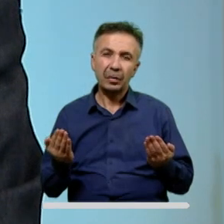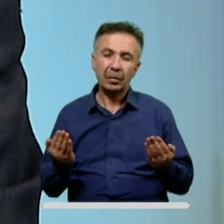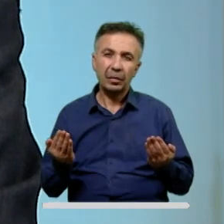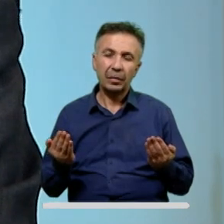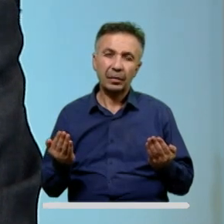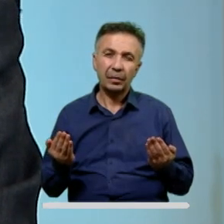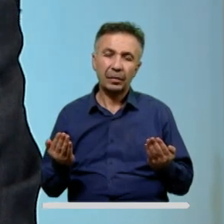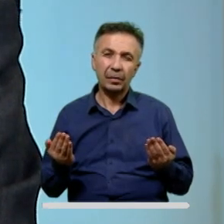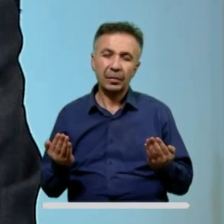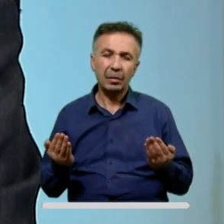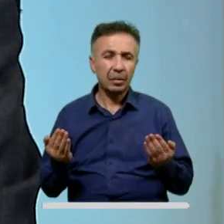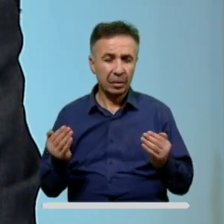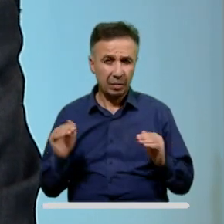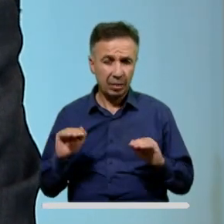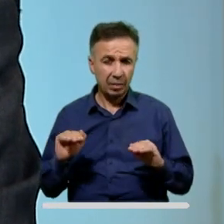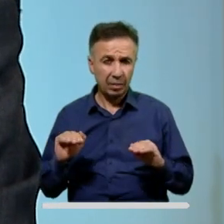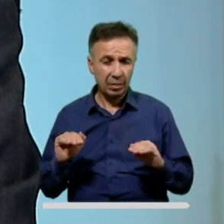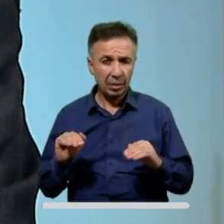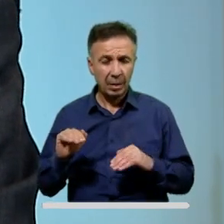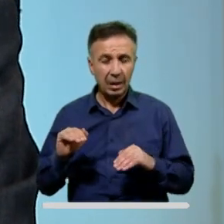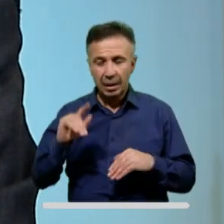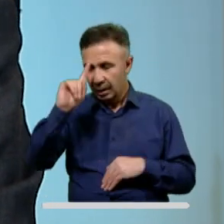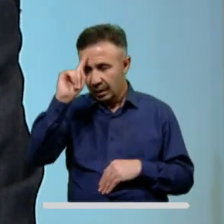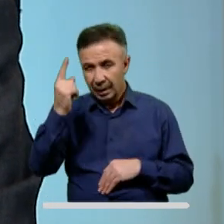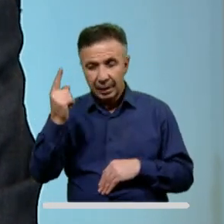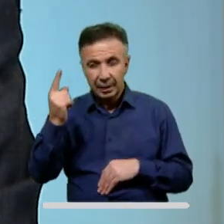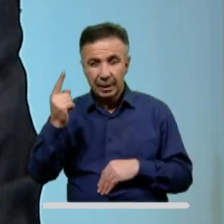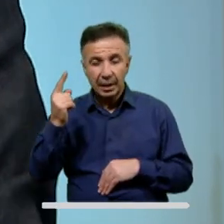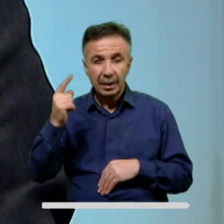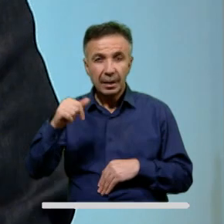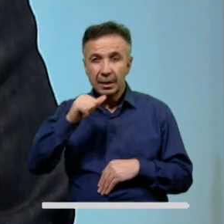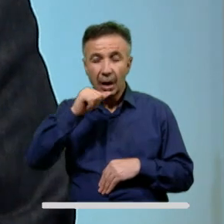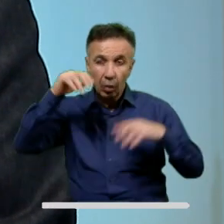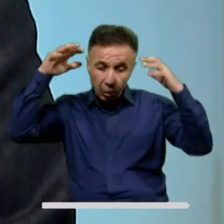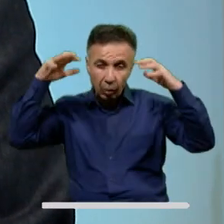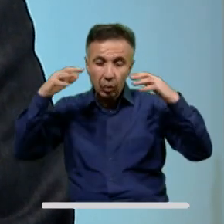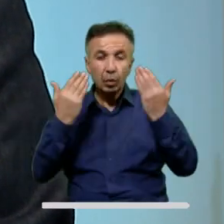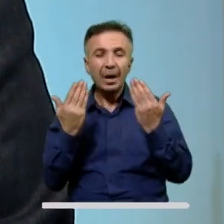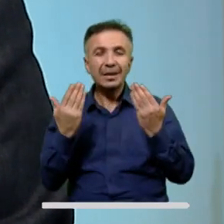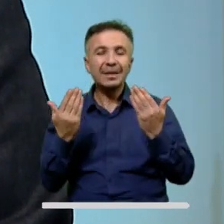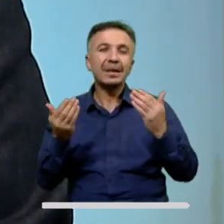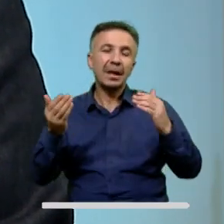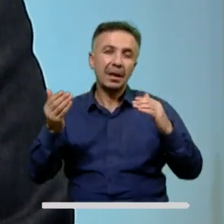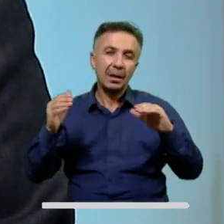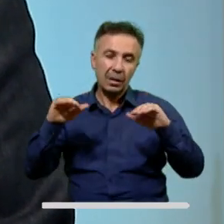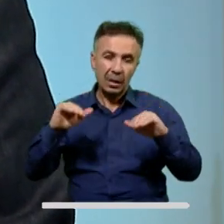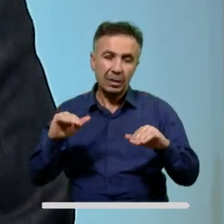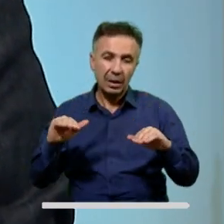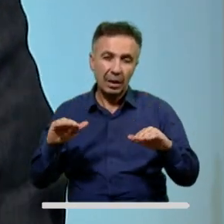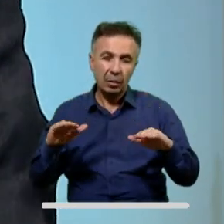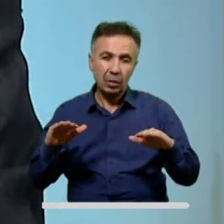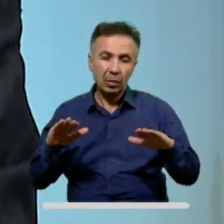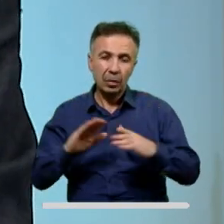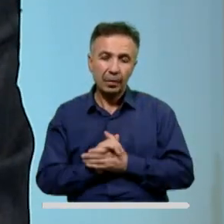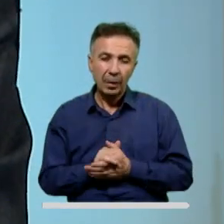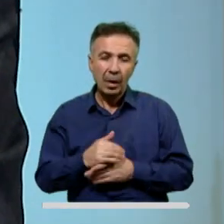tutulması sadece nerede var? Yağmur duasında var. Resulullah Aleyhisselam'ın dua şekli.